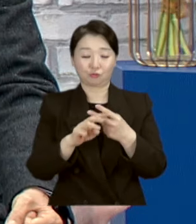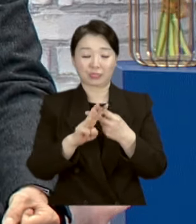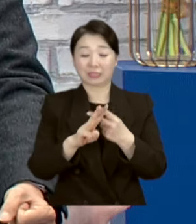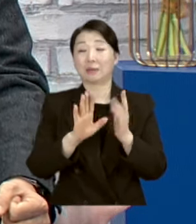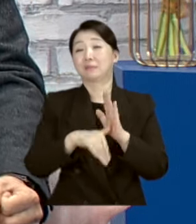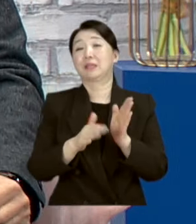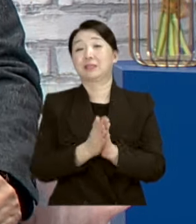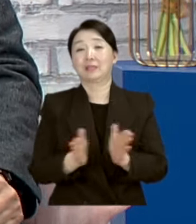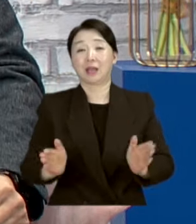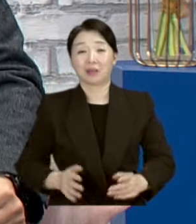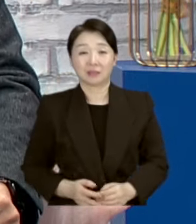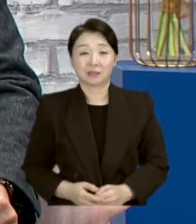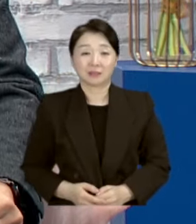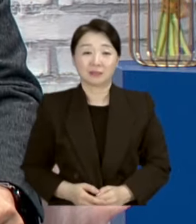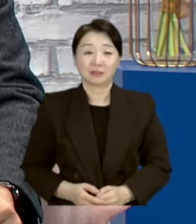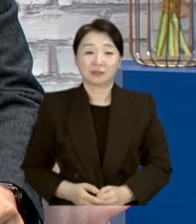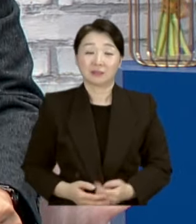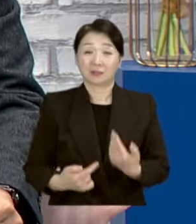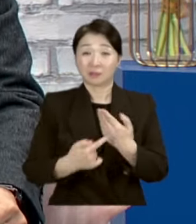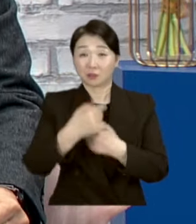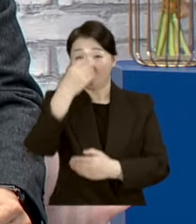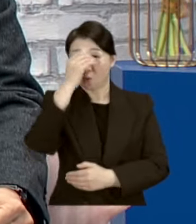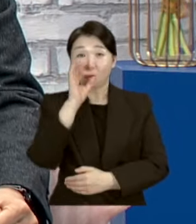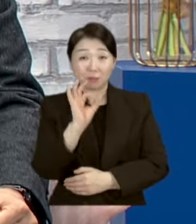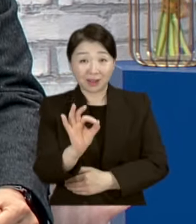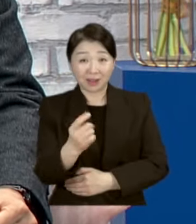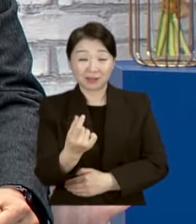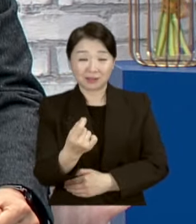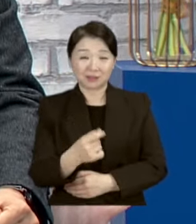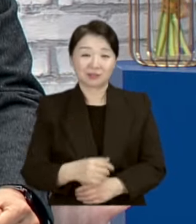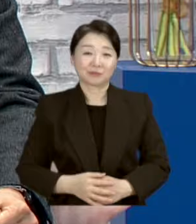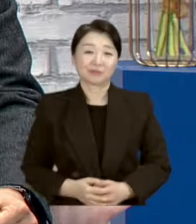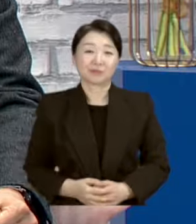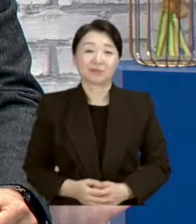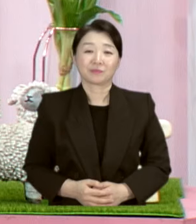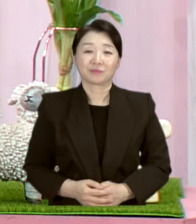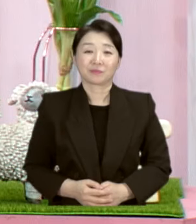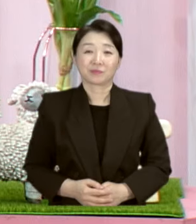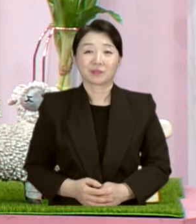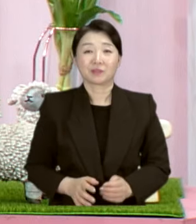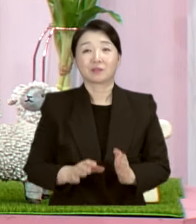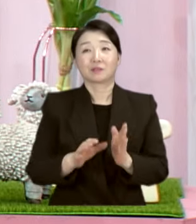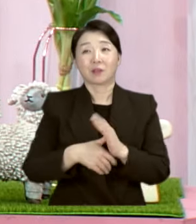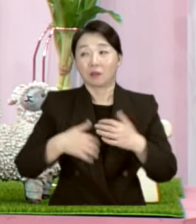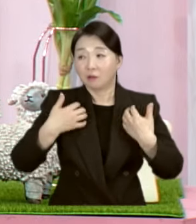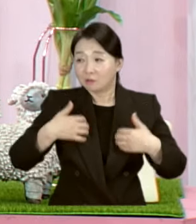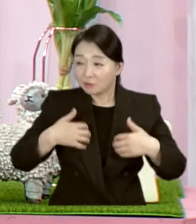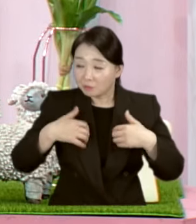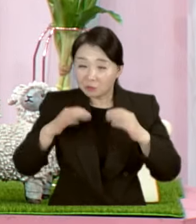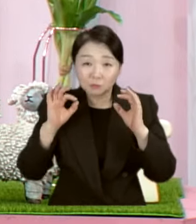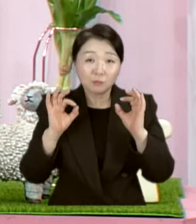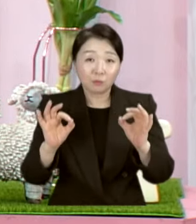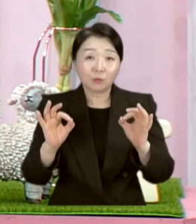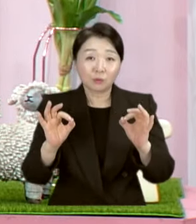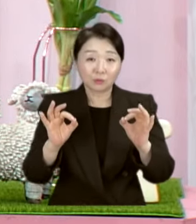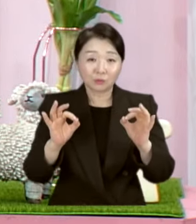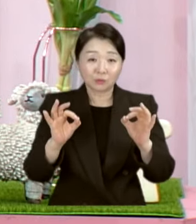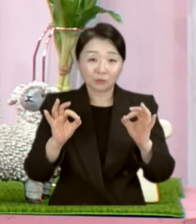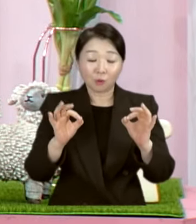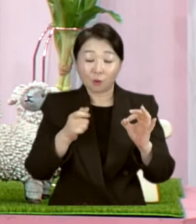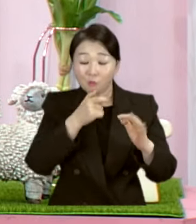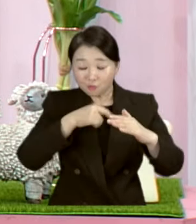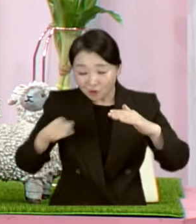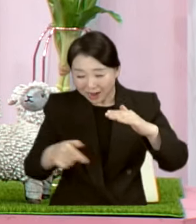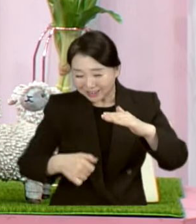되었습니다. 그러셨군요. 그 저기 엘레강스 하다고 생각을 한 거 아니에요 그때? 그때 엘레강스에 보고 굉장히 재밌어 보였어요. 그러니까 밑에서 네.